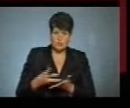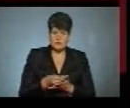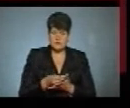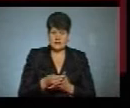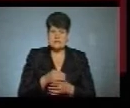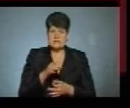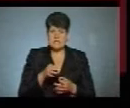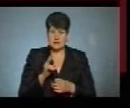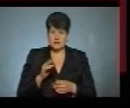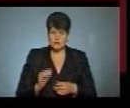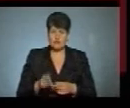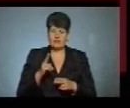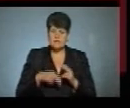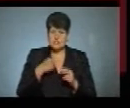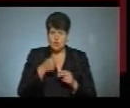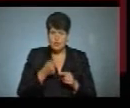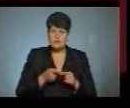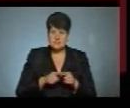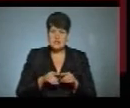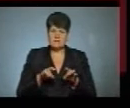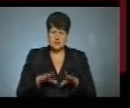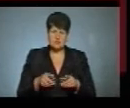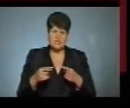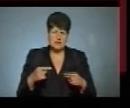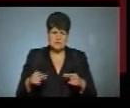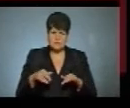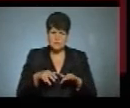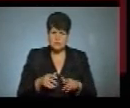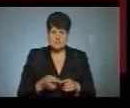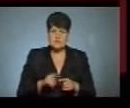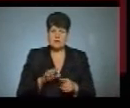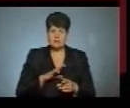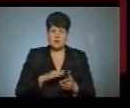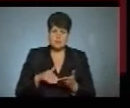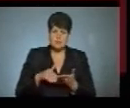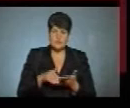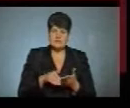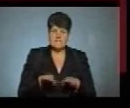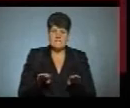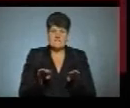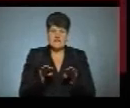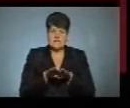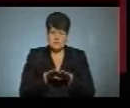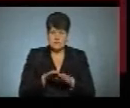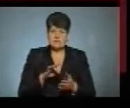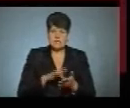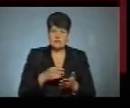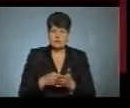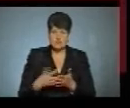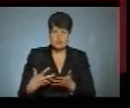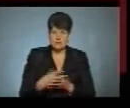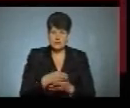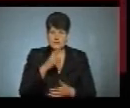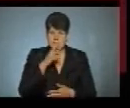кінці року це вирішувалося ще, наприклад, за рік часу іншим способом. Це була субвенція вирівнювання центрального бюджету. Тим чином виплачувалася